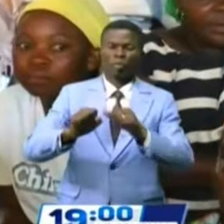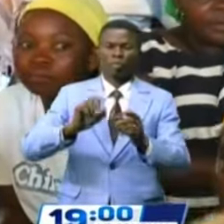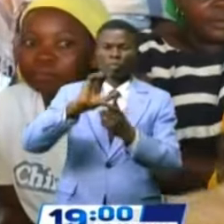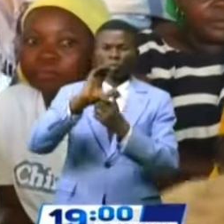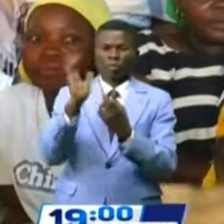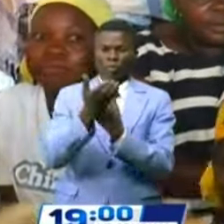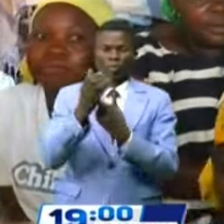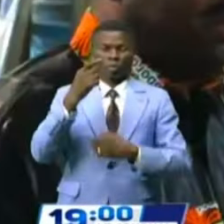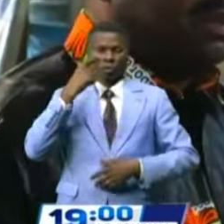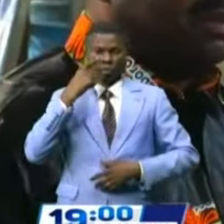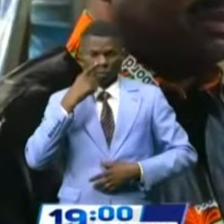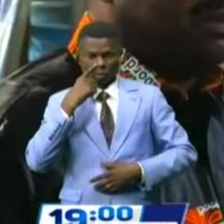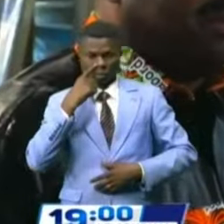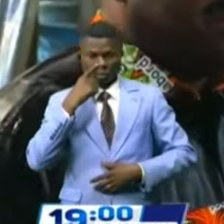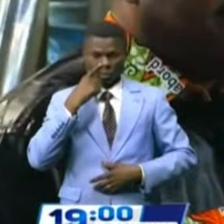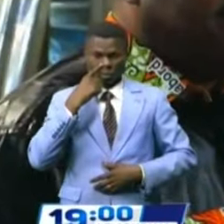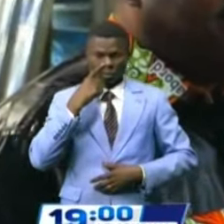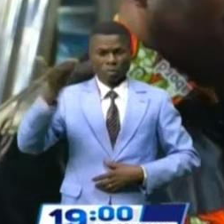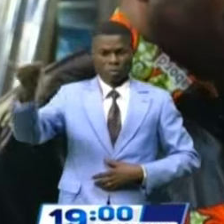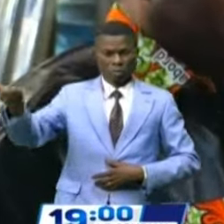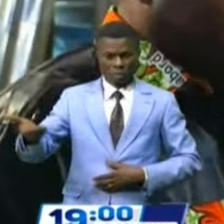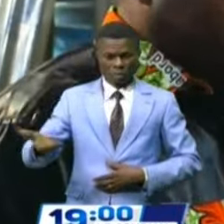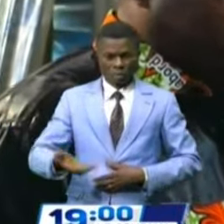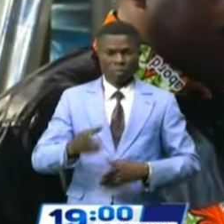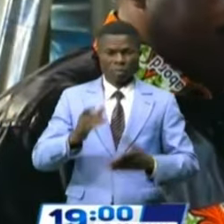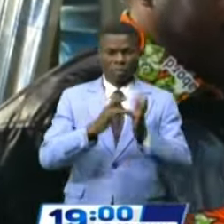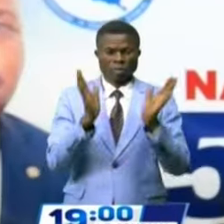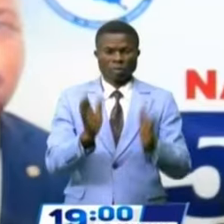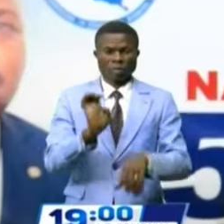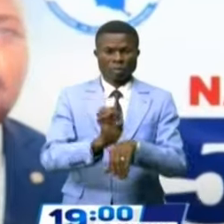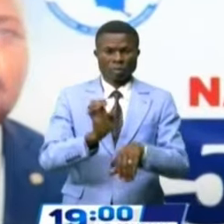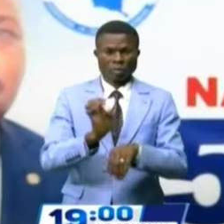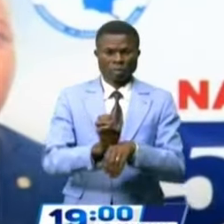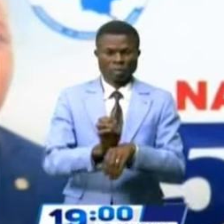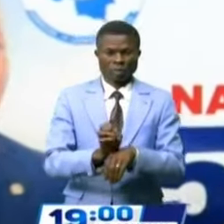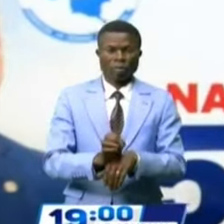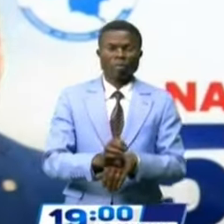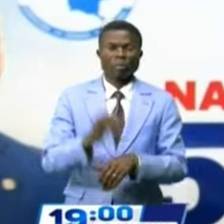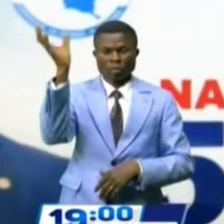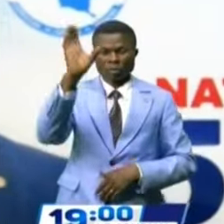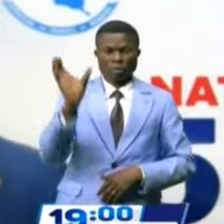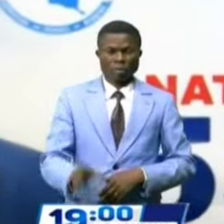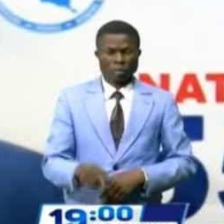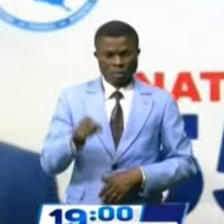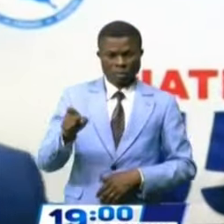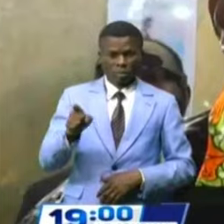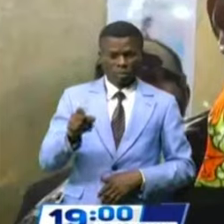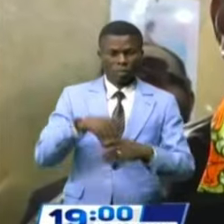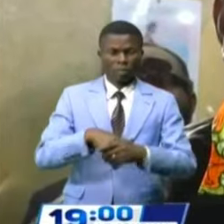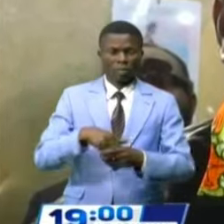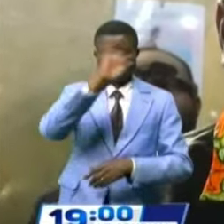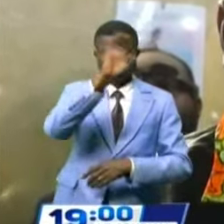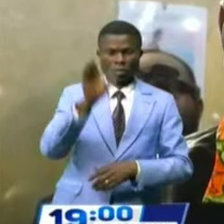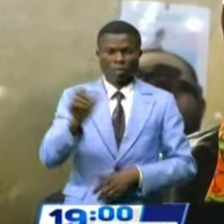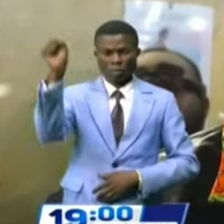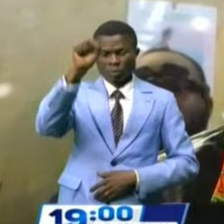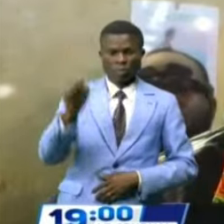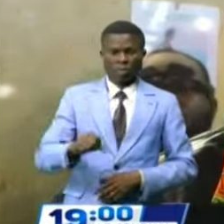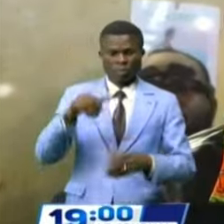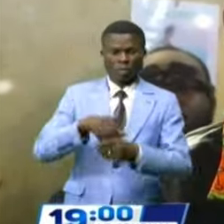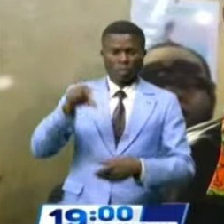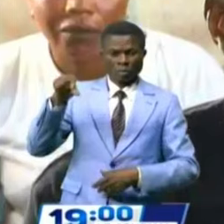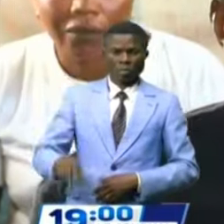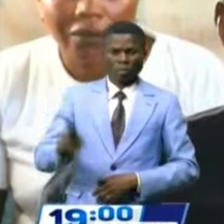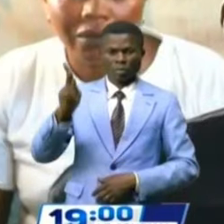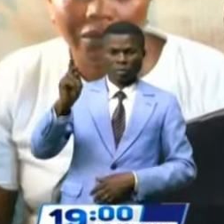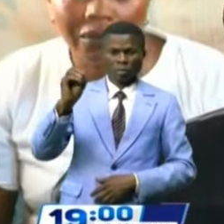culture noire, il a été reçu par les fidèles de l'église de Bangunza. Nous sommes toujours à Selembao, mais dans les quartiers